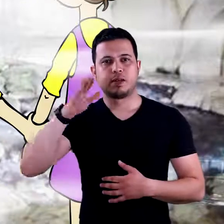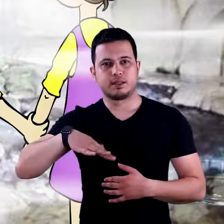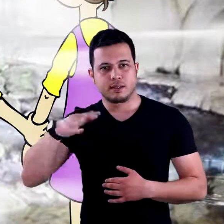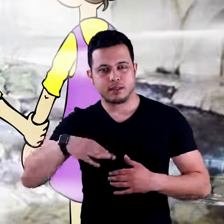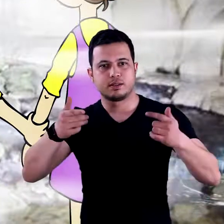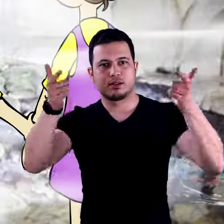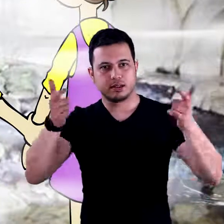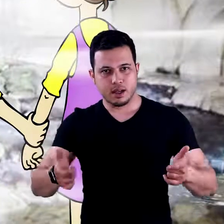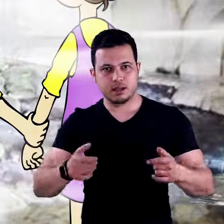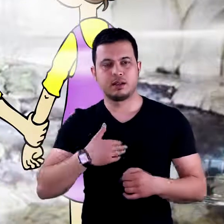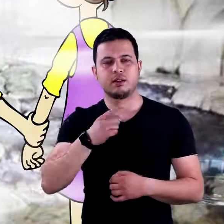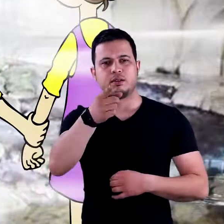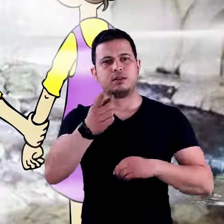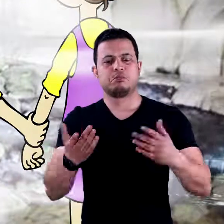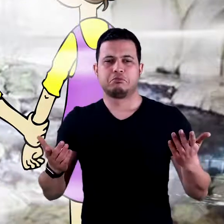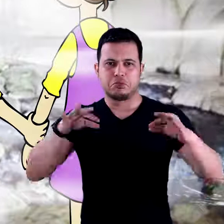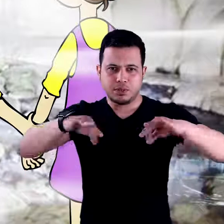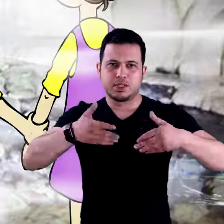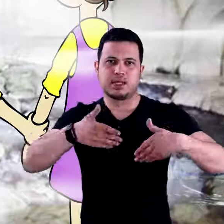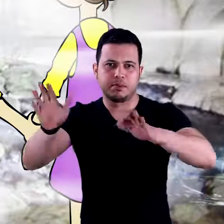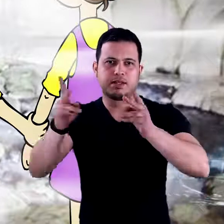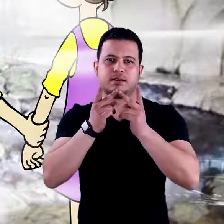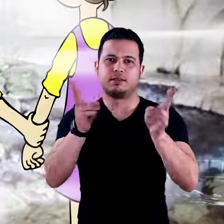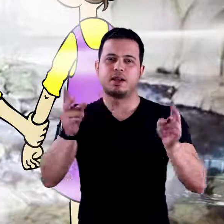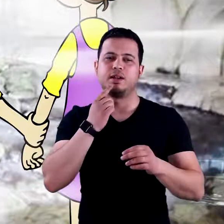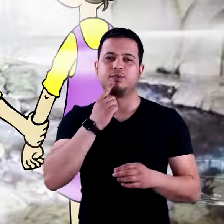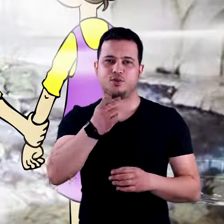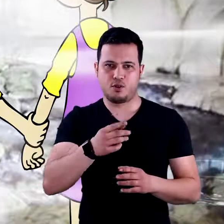istediğiniz yere artık gidebilirsiniz.